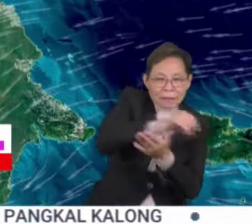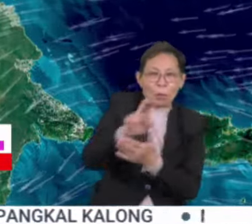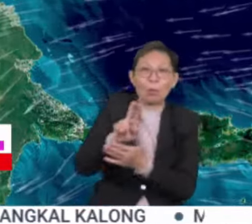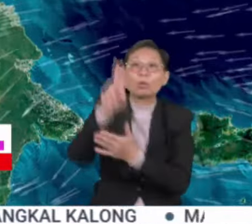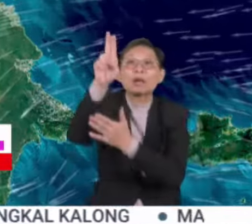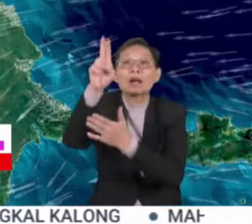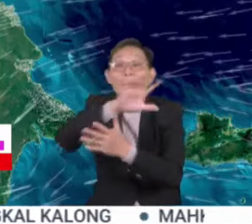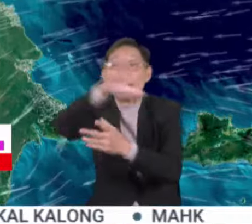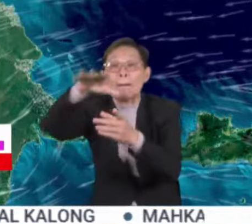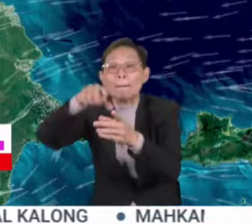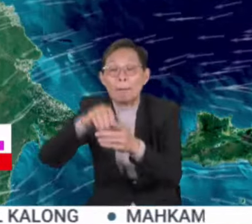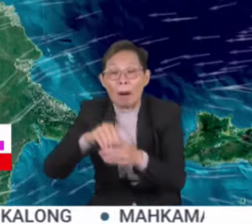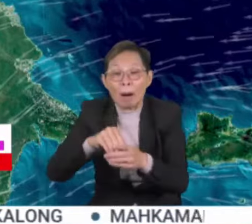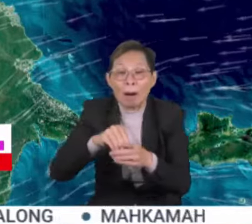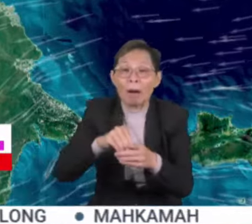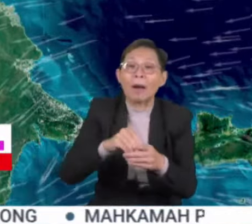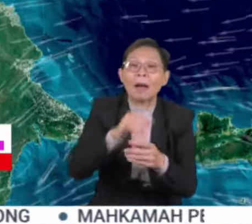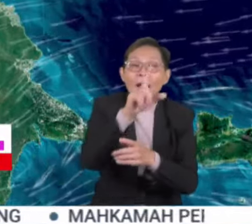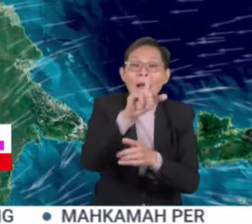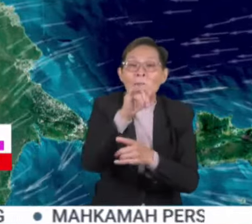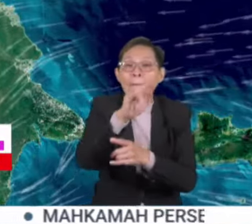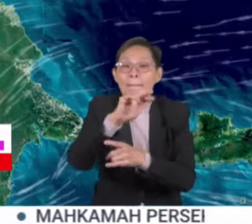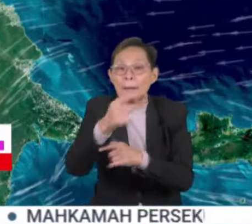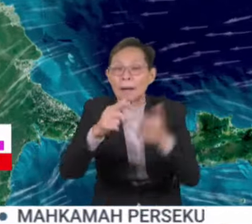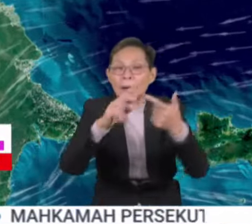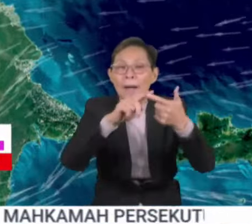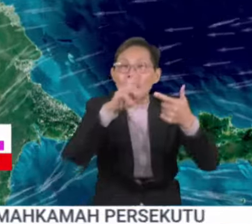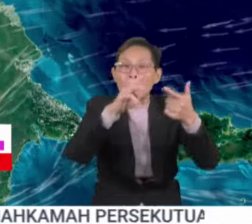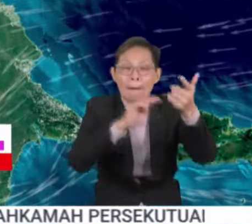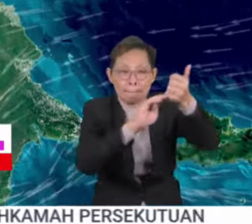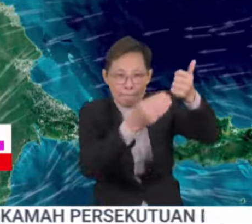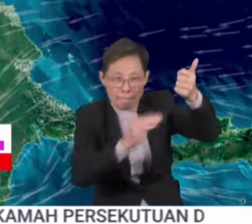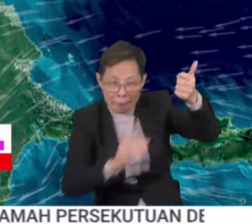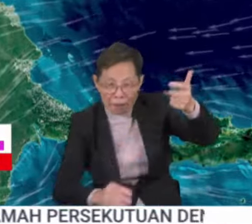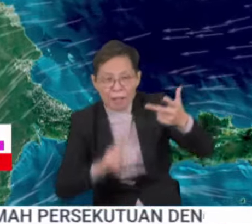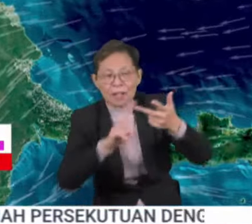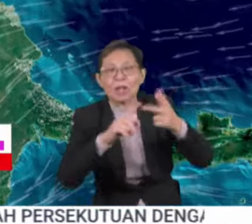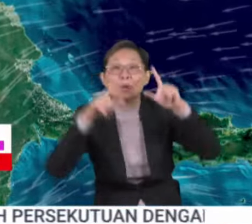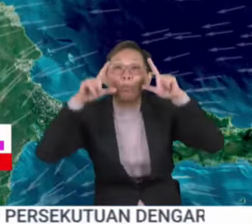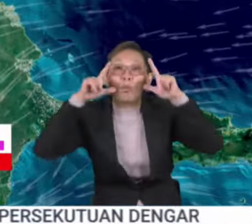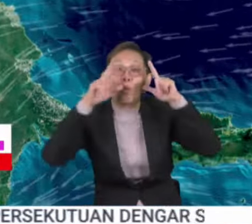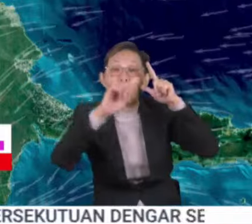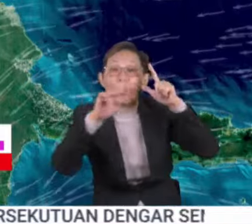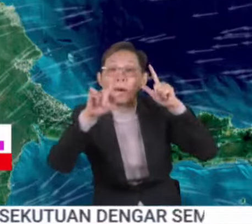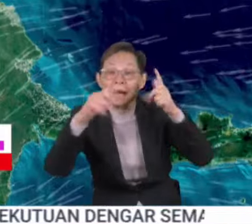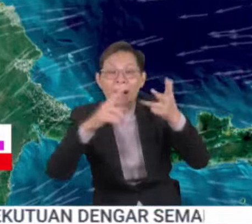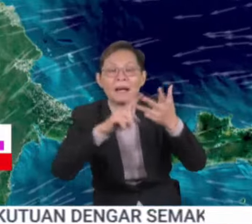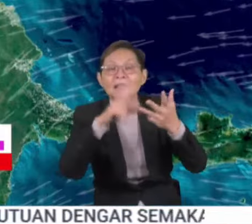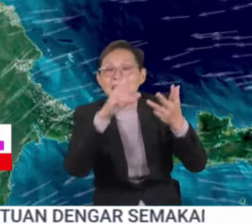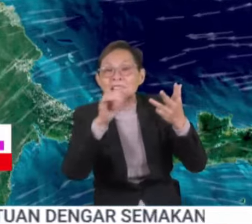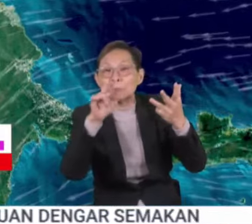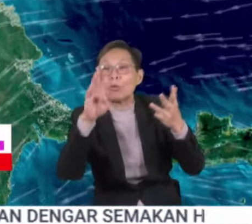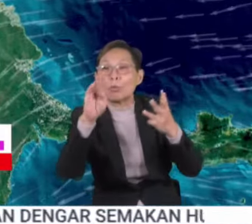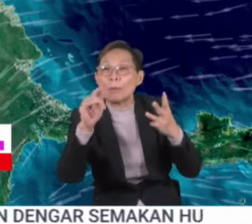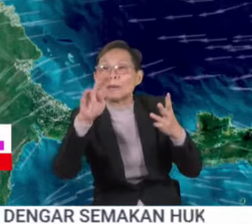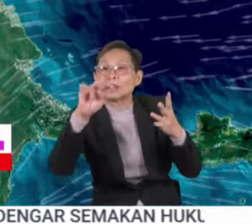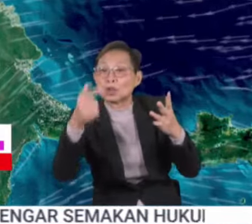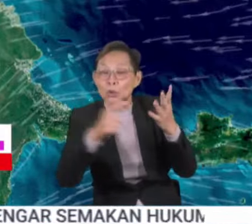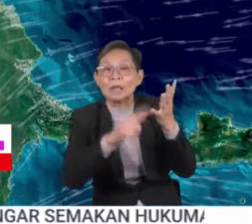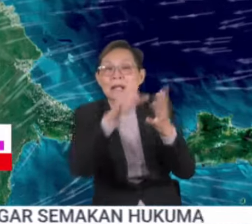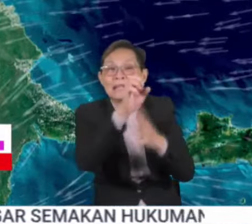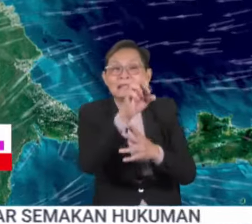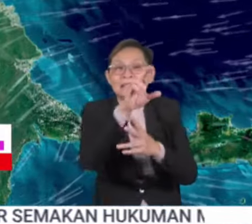utara yang melibatkan bahagian Limbang, Miri, begitu juga di bahagian Mukah, Sibu, Betong, Seri Aman dan